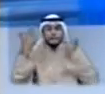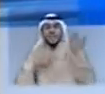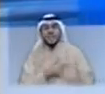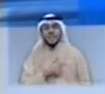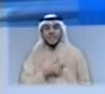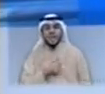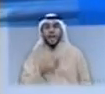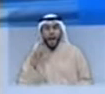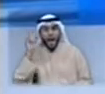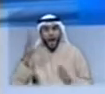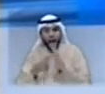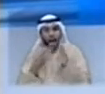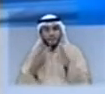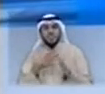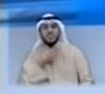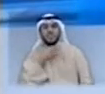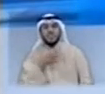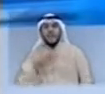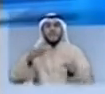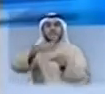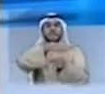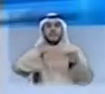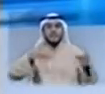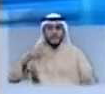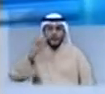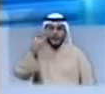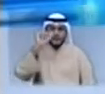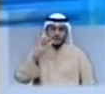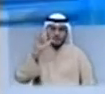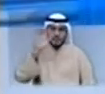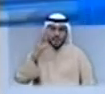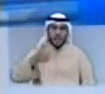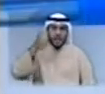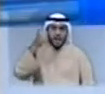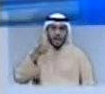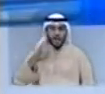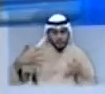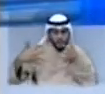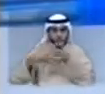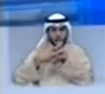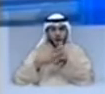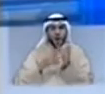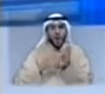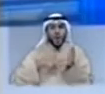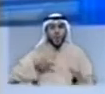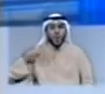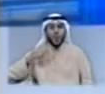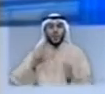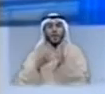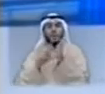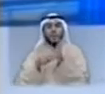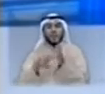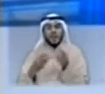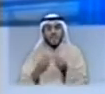إعادة تأهيل مرسى جزيرة فيلكة بالتعاون مع وزارة المواصلات. الدراسة تهدف إلى تعديل